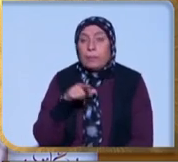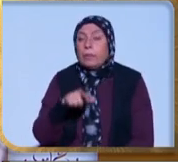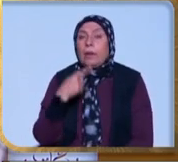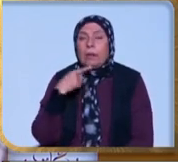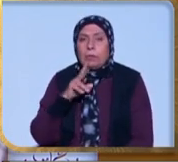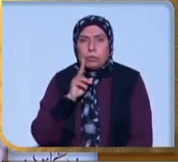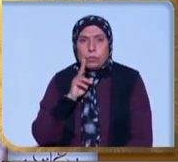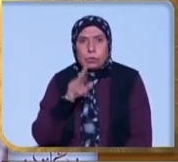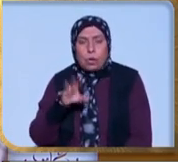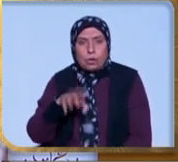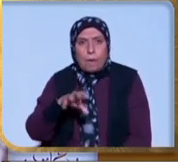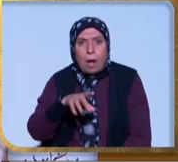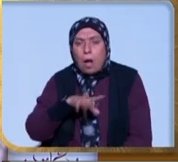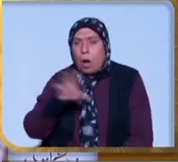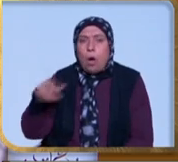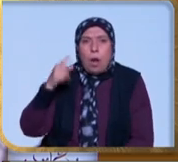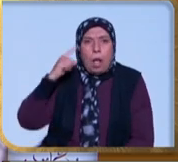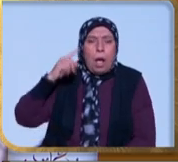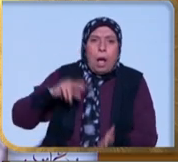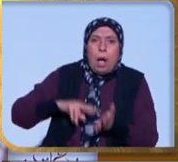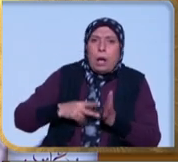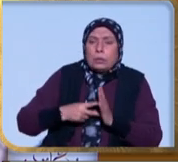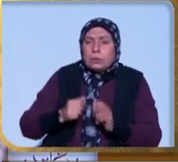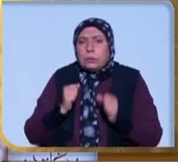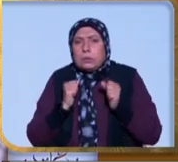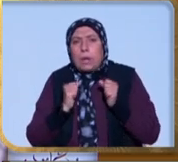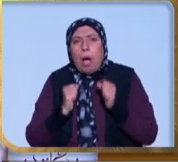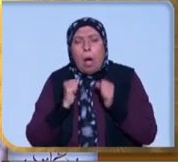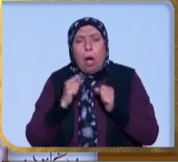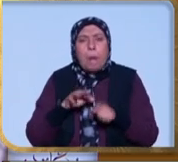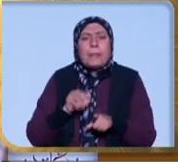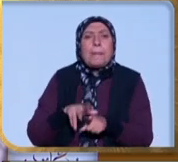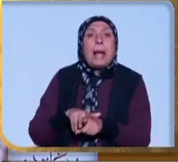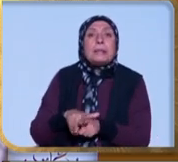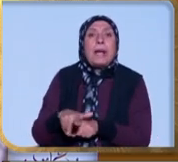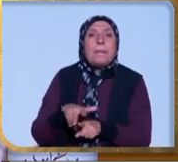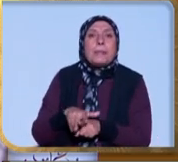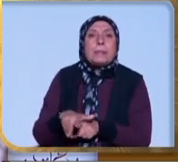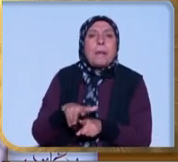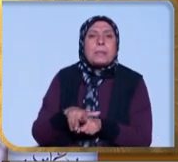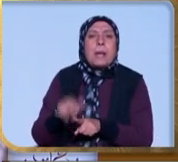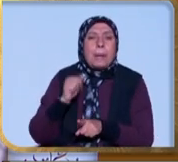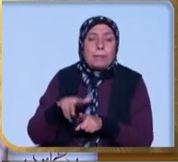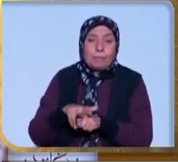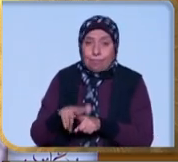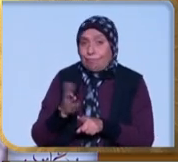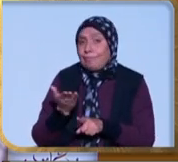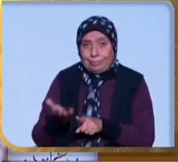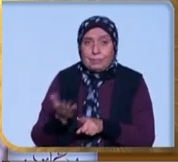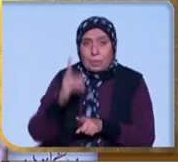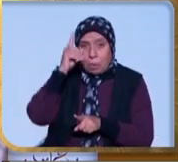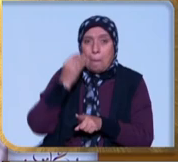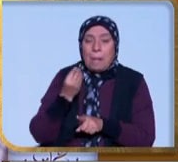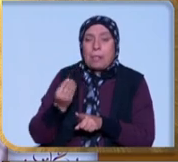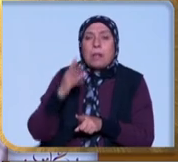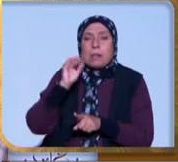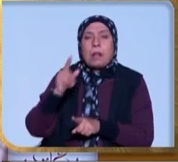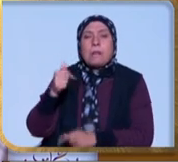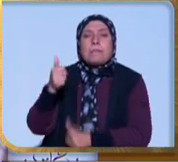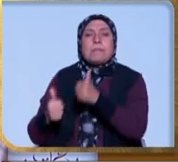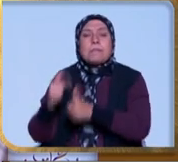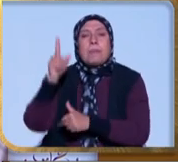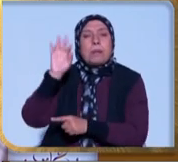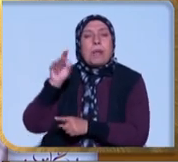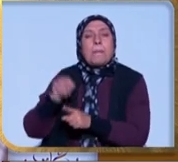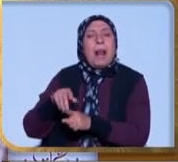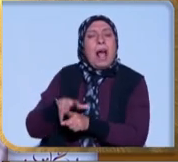جعلت الأماكن وكأنها يعني ضاقت عليهم أرضهم بالضفادع. آية من آيات الله، ونكدت